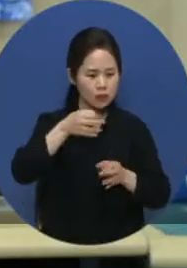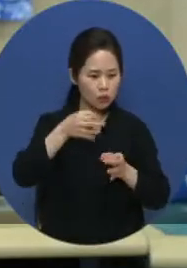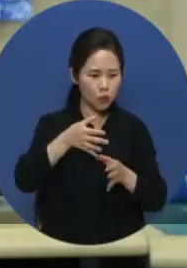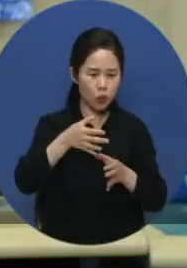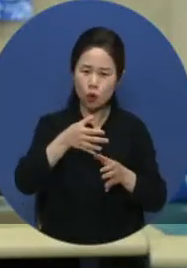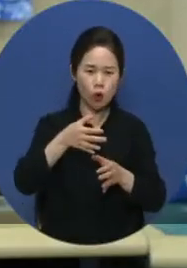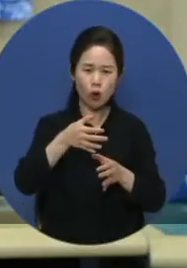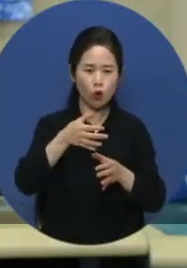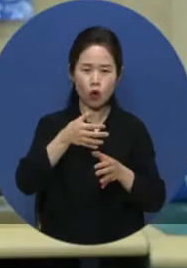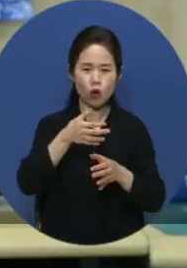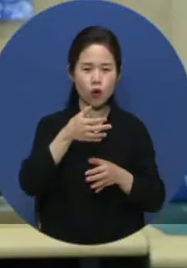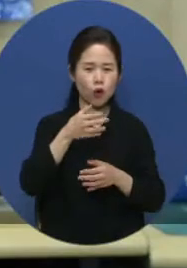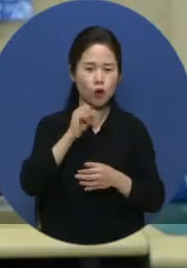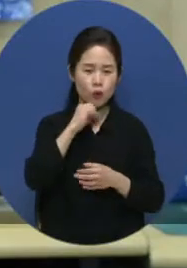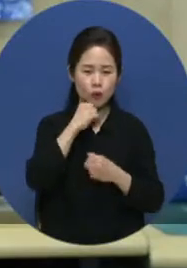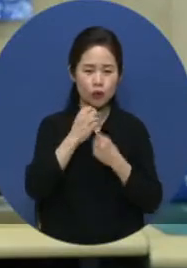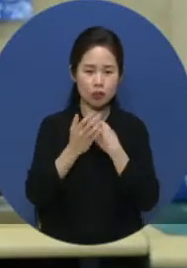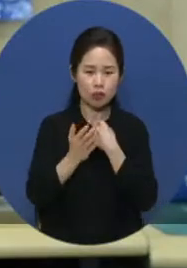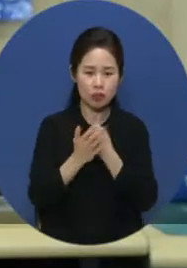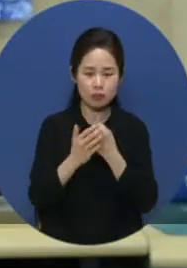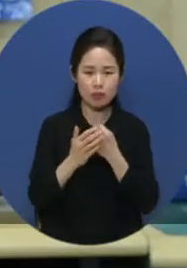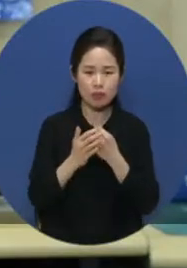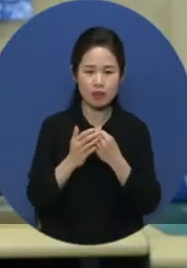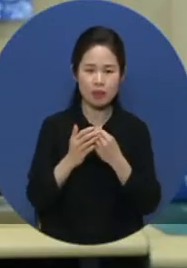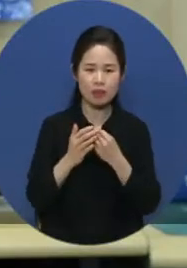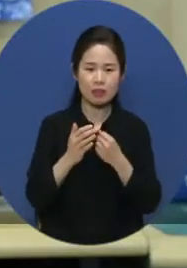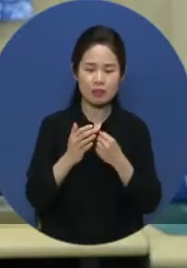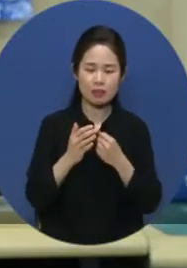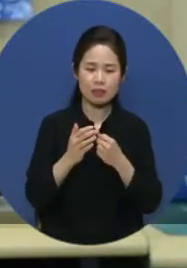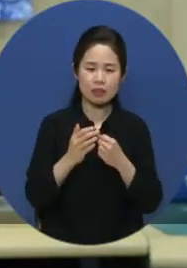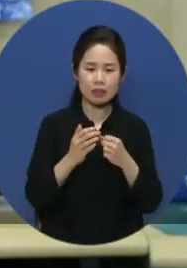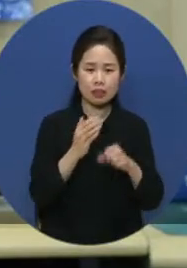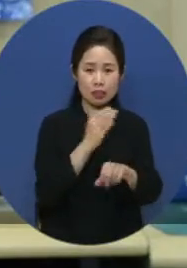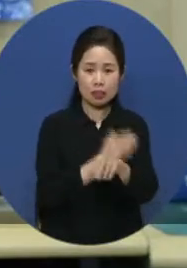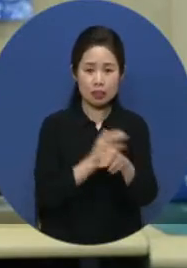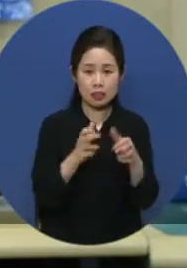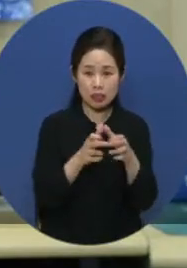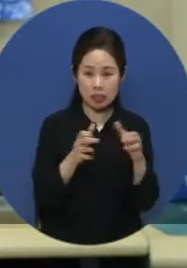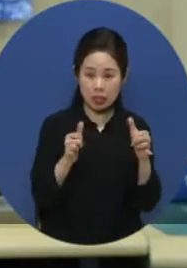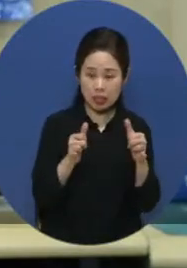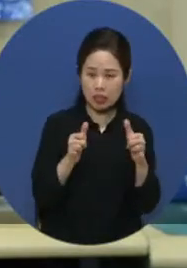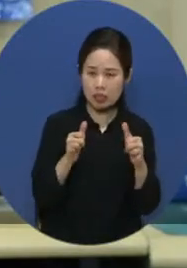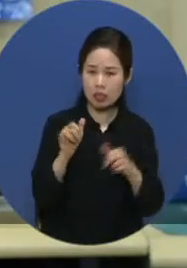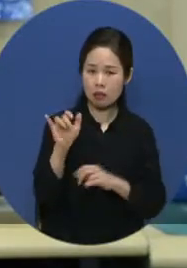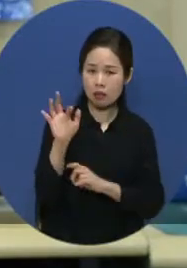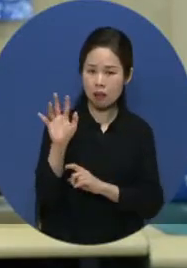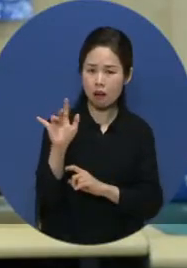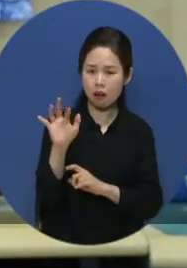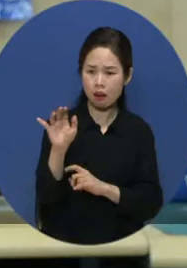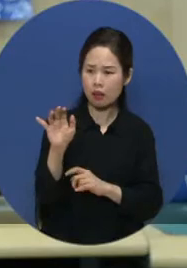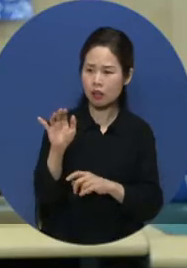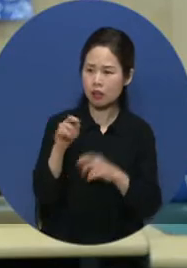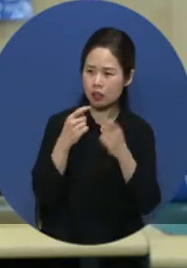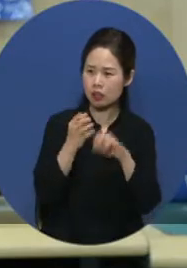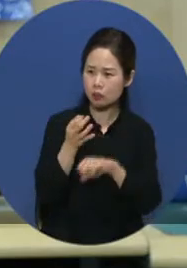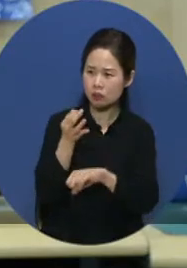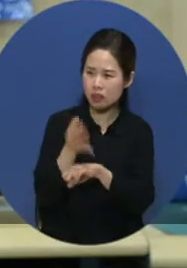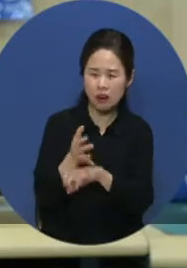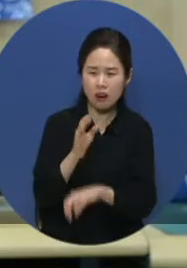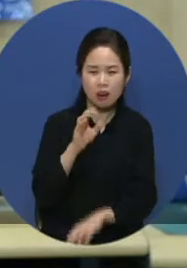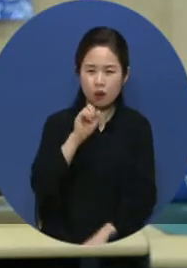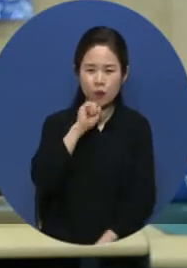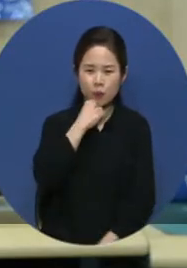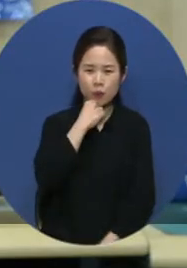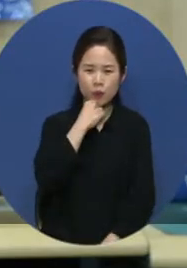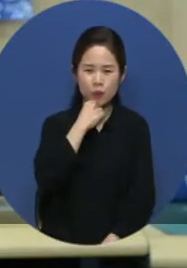부족하니까 결과적으로는 대부분 다 전동식 전자의수는 본인의 돈으로 구매하기는 너무 힘든 이제 너무 어려운